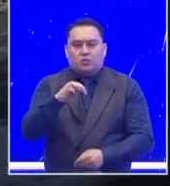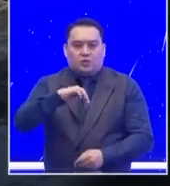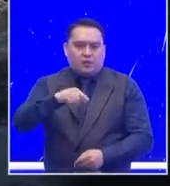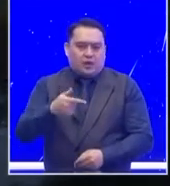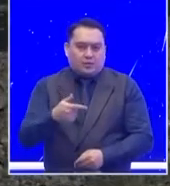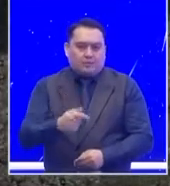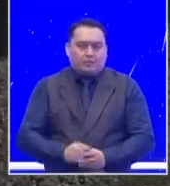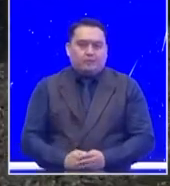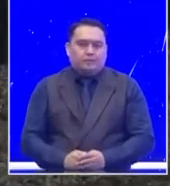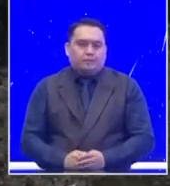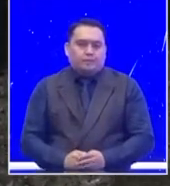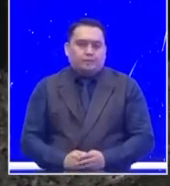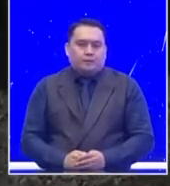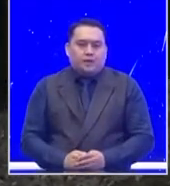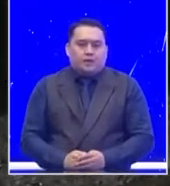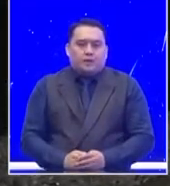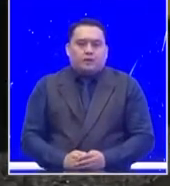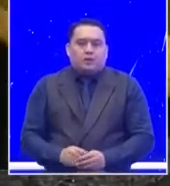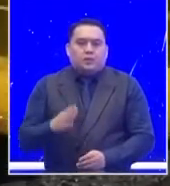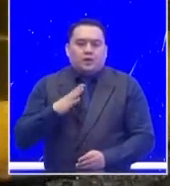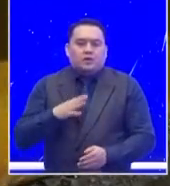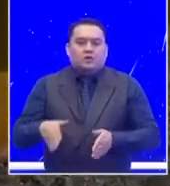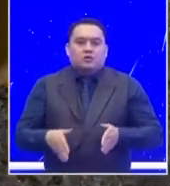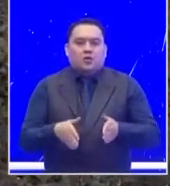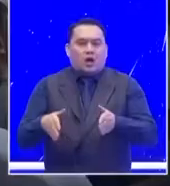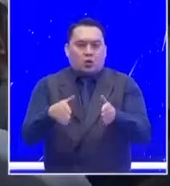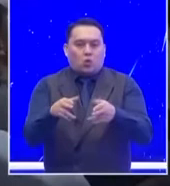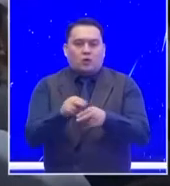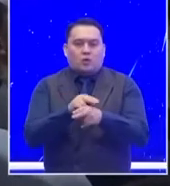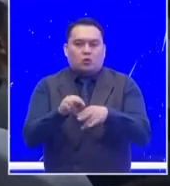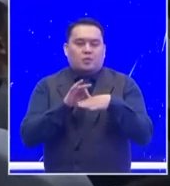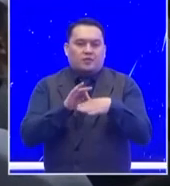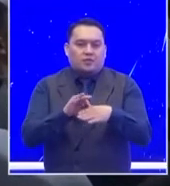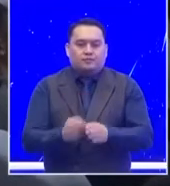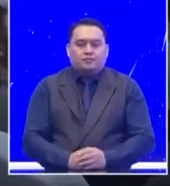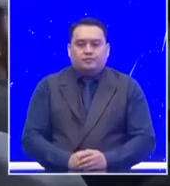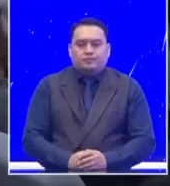тенге. Не осталось без внимания и состояние дорог в Алакольском районе.